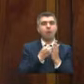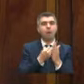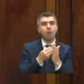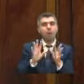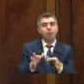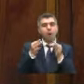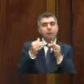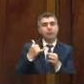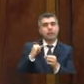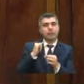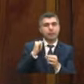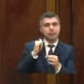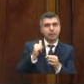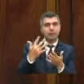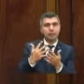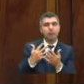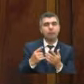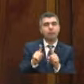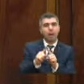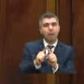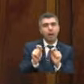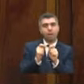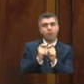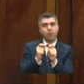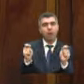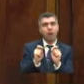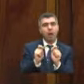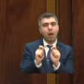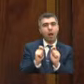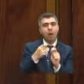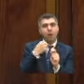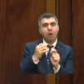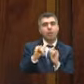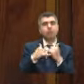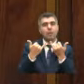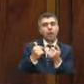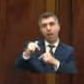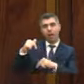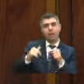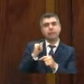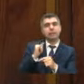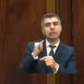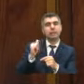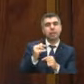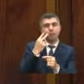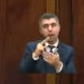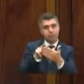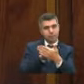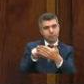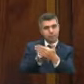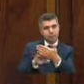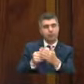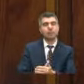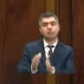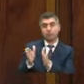باستمرار أثناء وفق بلاغات وبيانات على عقد هذه اللجان الوزارية. وفي